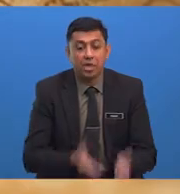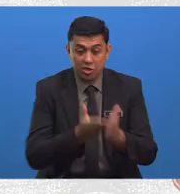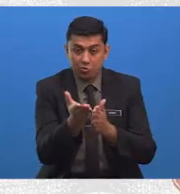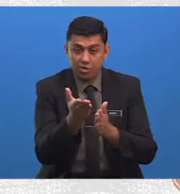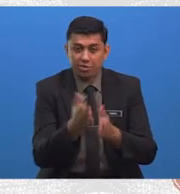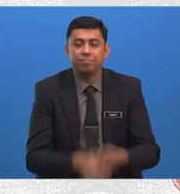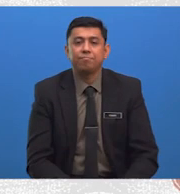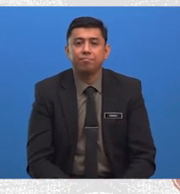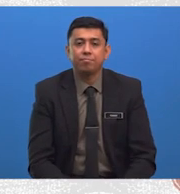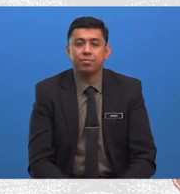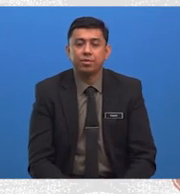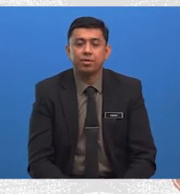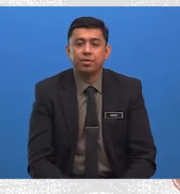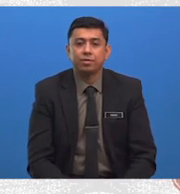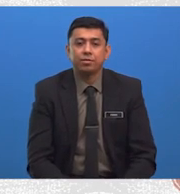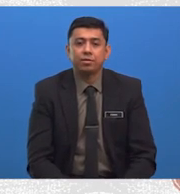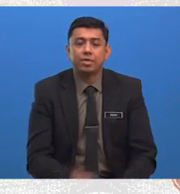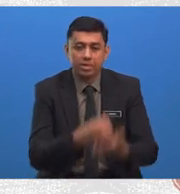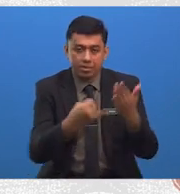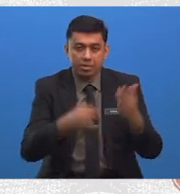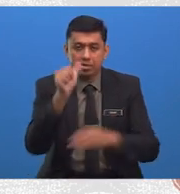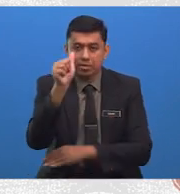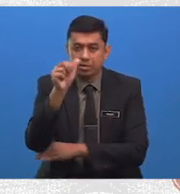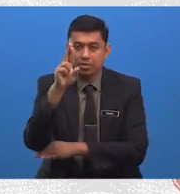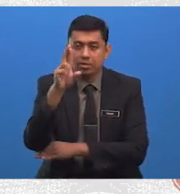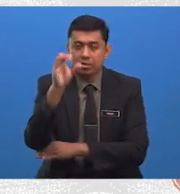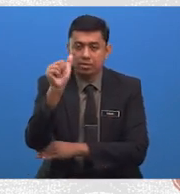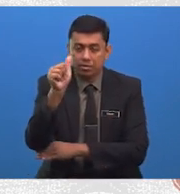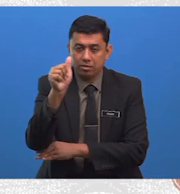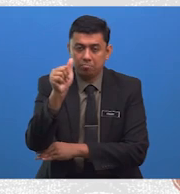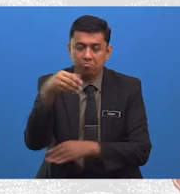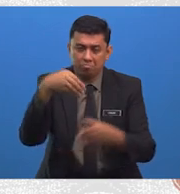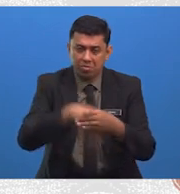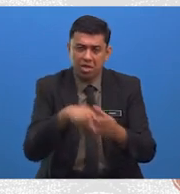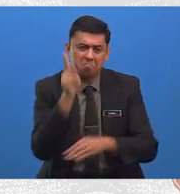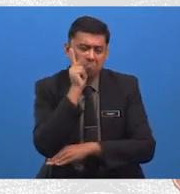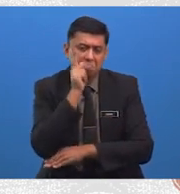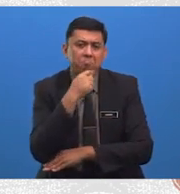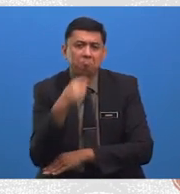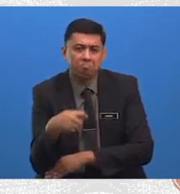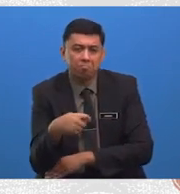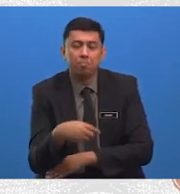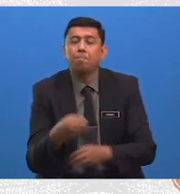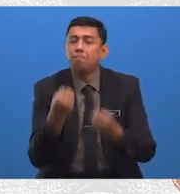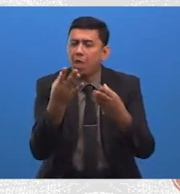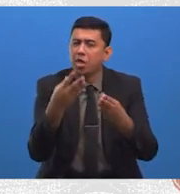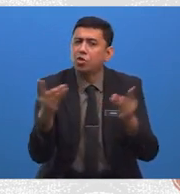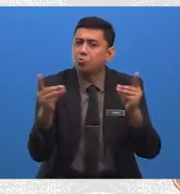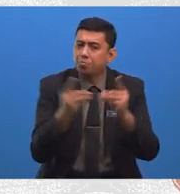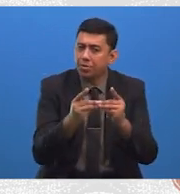Seterusnya, seni arca dalam masyarakat Kerajaan Kedah Tua. Seni arca banyak